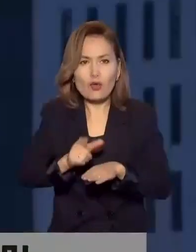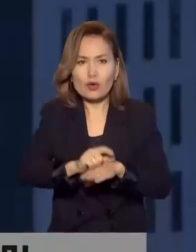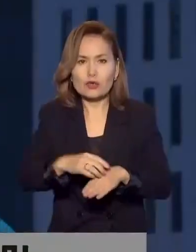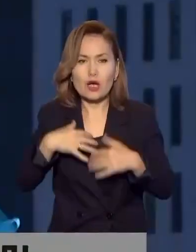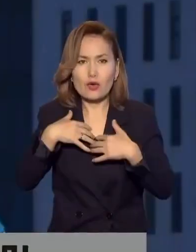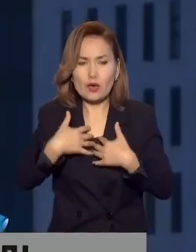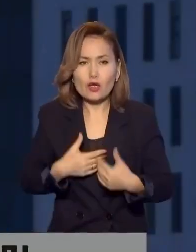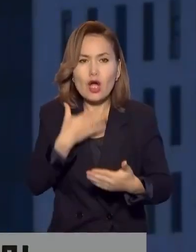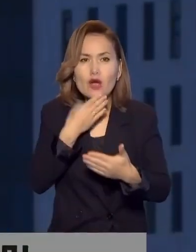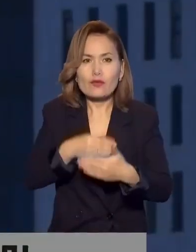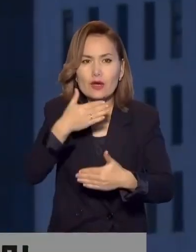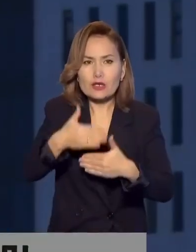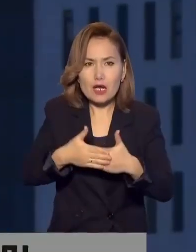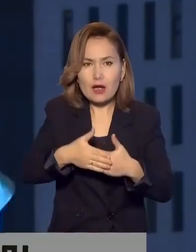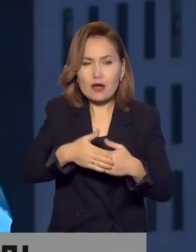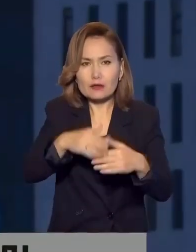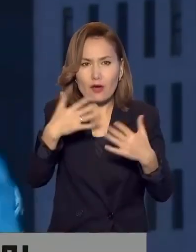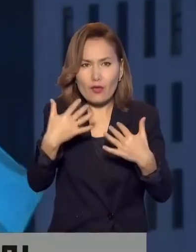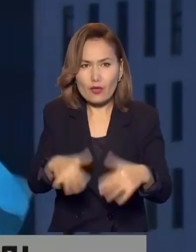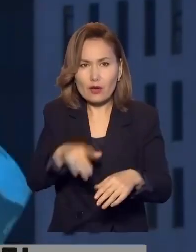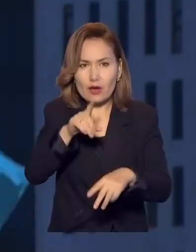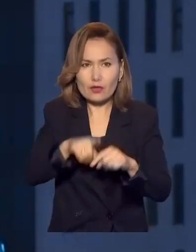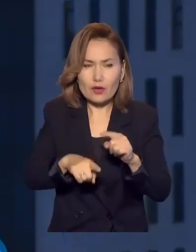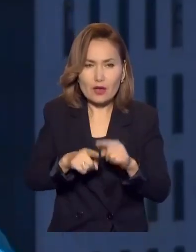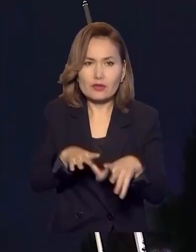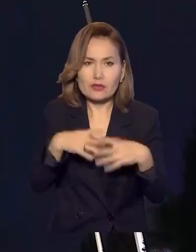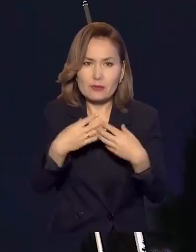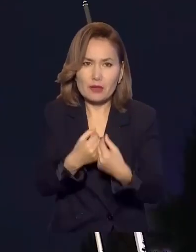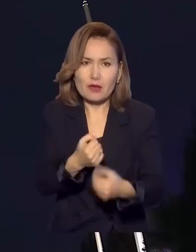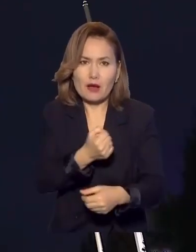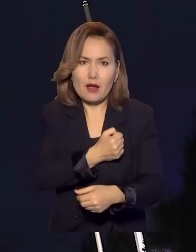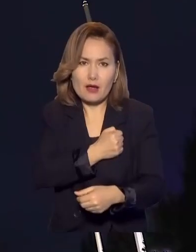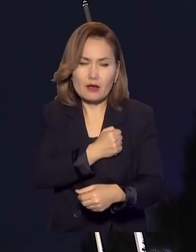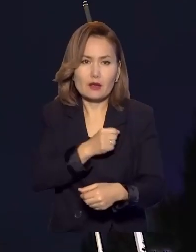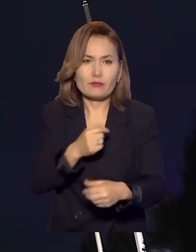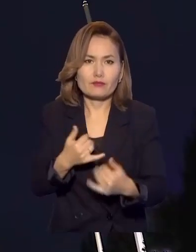жақындарын жоғалтқан жанұяларға қайғырып көңіл айтамыз.